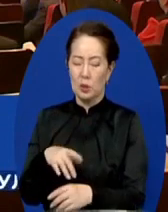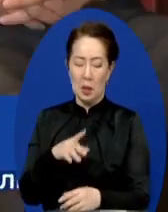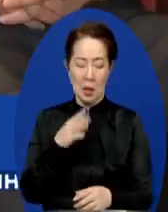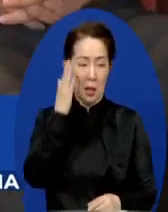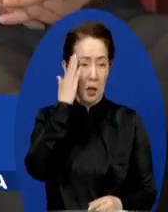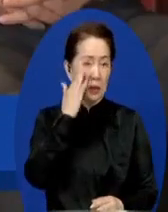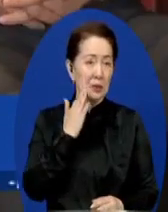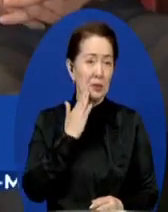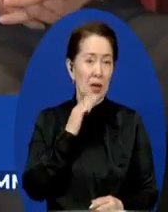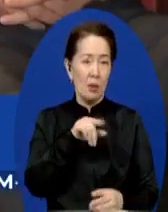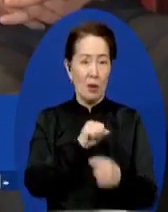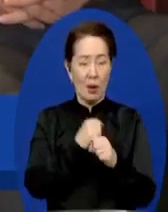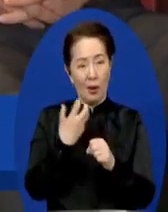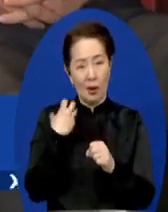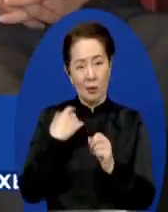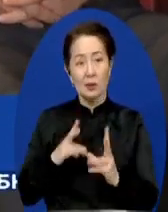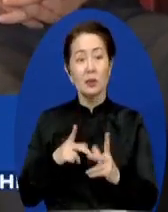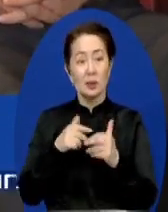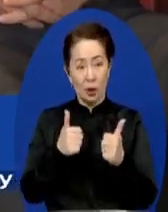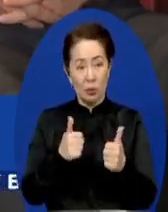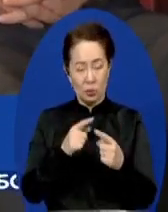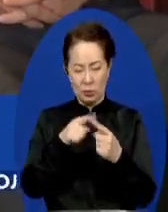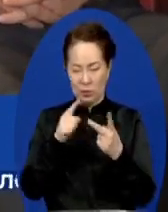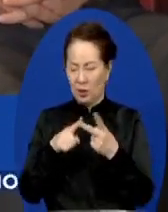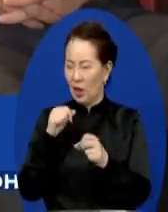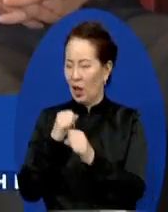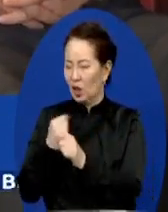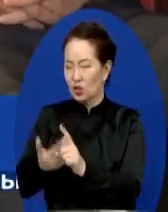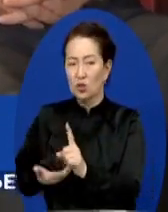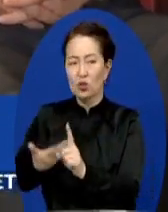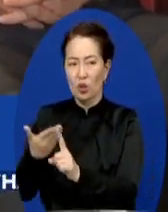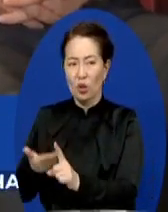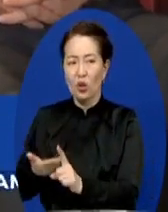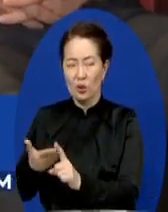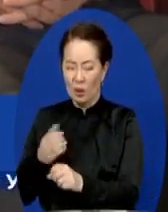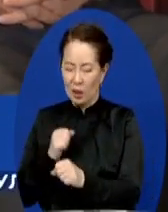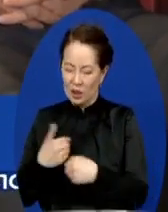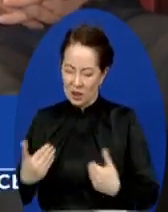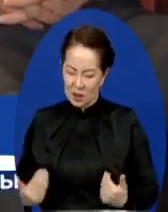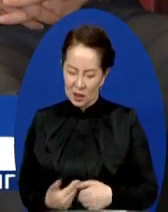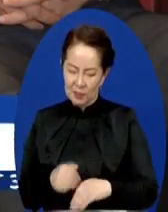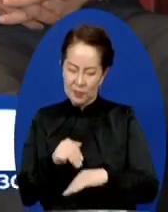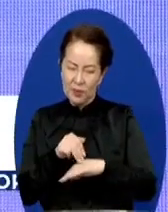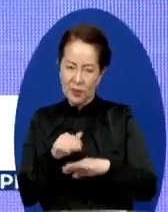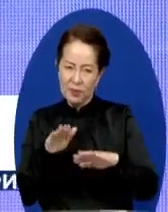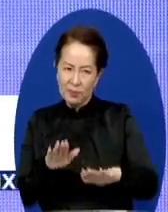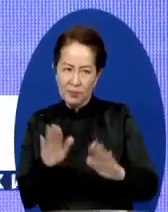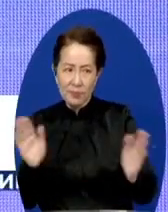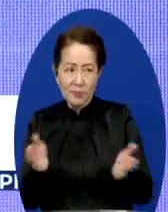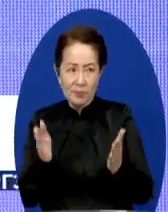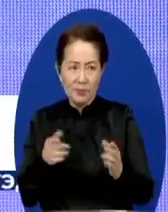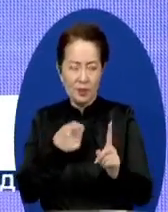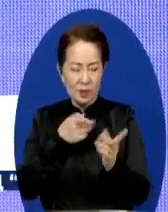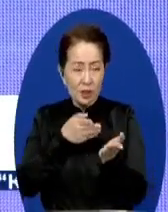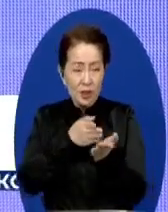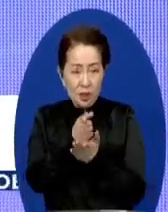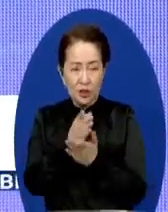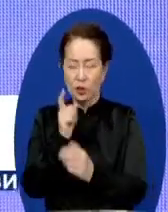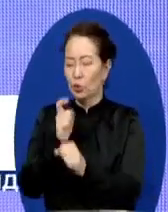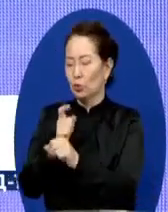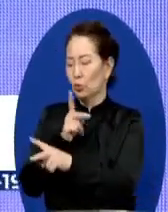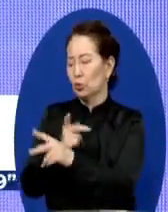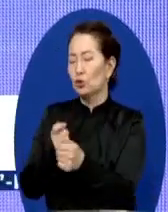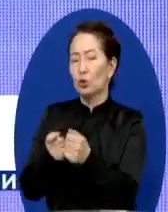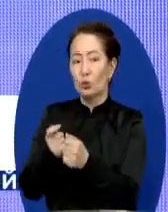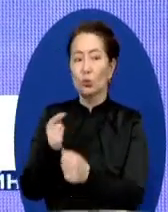үр хүлээгчдийн хариуцлагыг сайжруулах мөн ажил олгогч нь ажилдаа алхагчдын ажил амьдралын тэнцвэрийг хангах чиглэлсэн хөдөлмөрийн хуулийн зохицуулалт